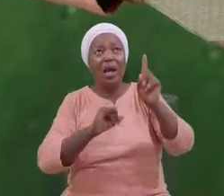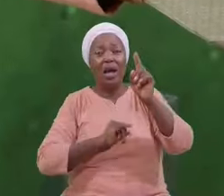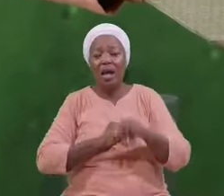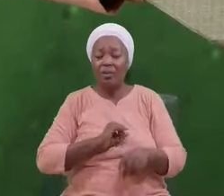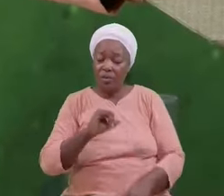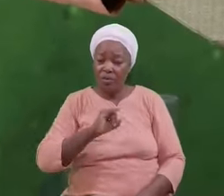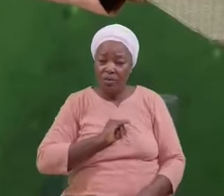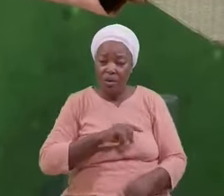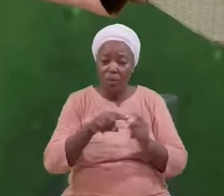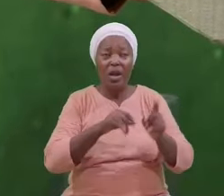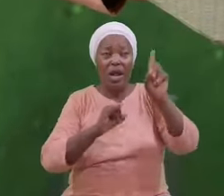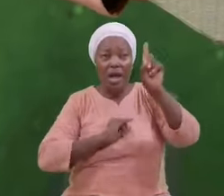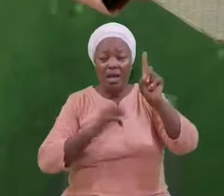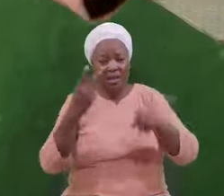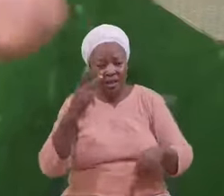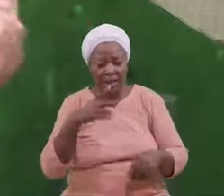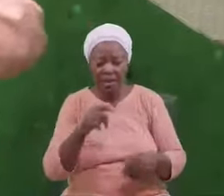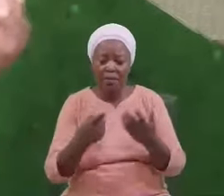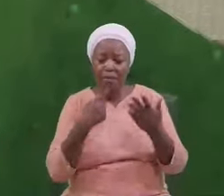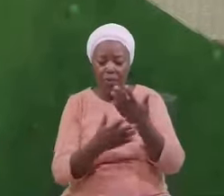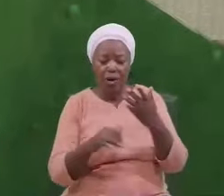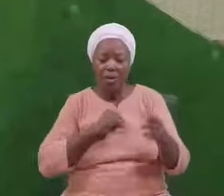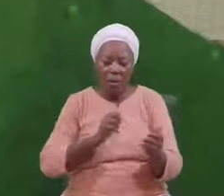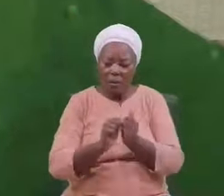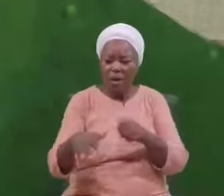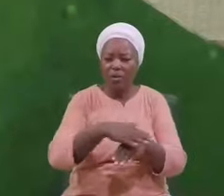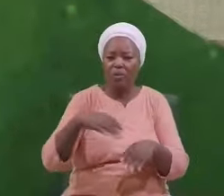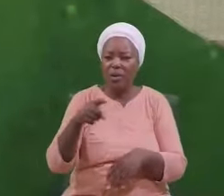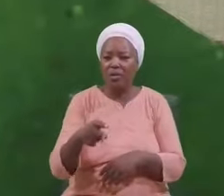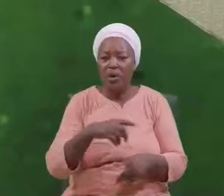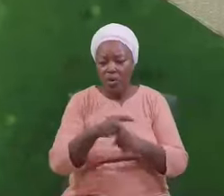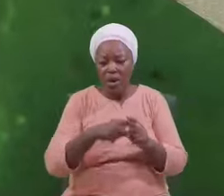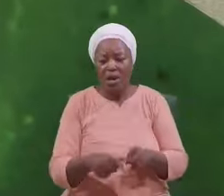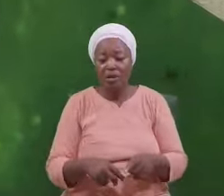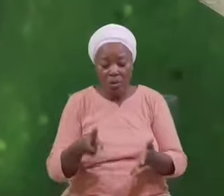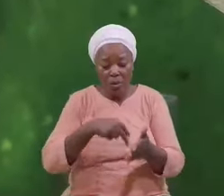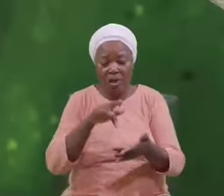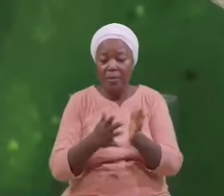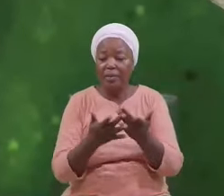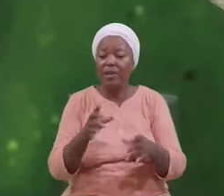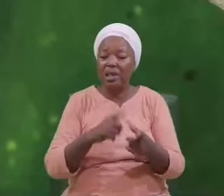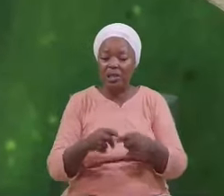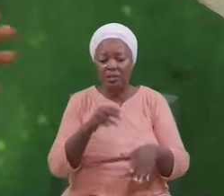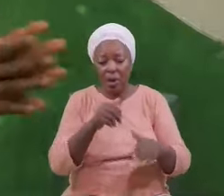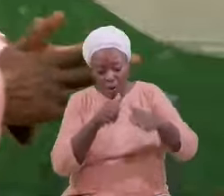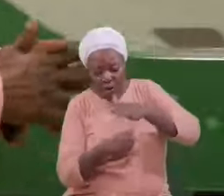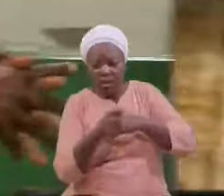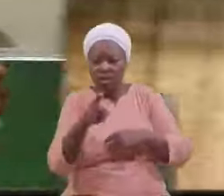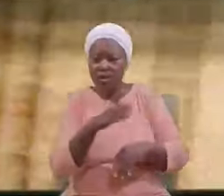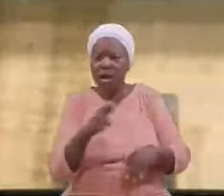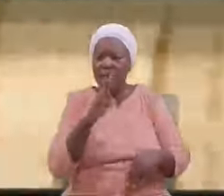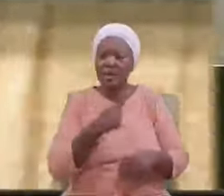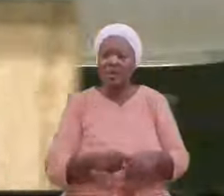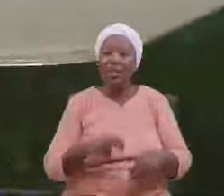je passerai pas dessus toi. Quand tu lis que sur toi il y a la main éternelle, lorsque vous lisez dans la parole